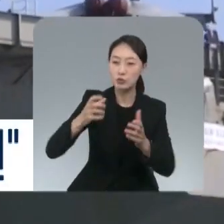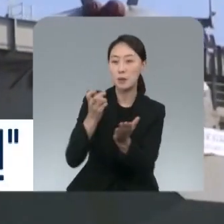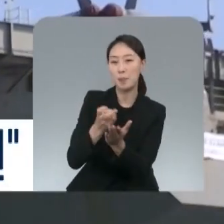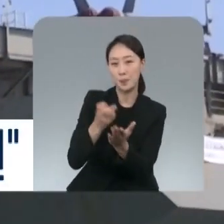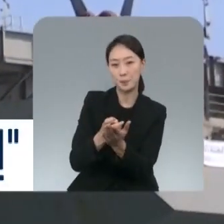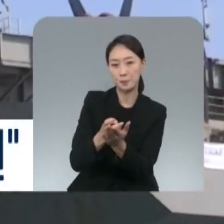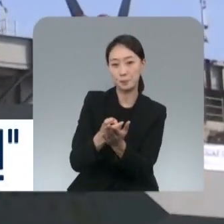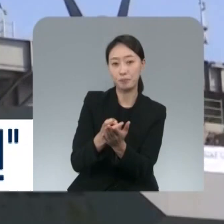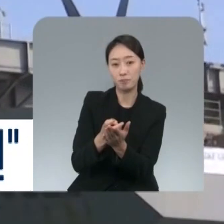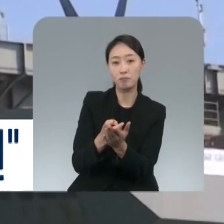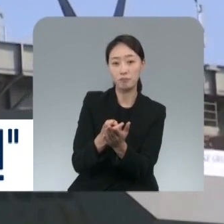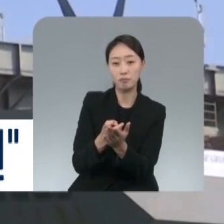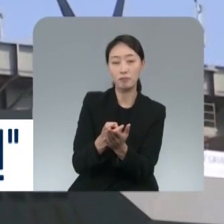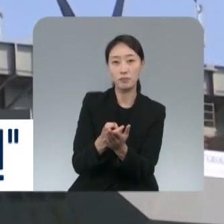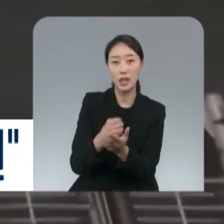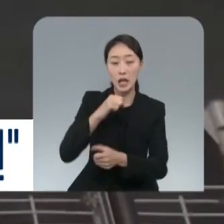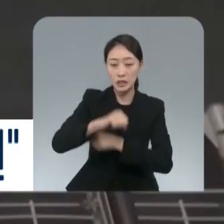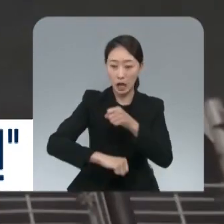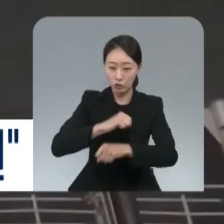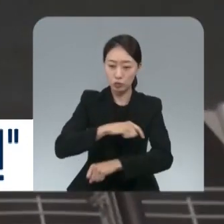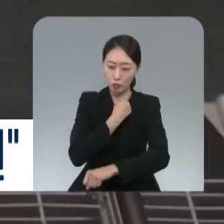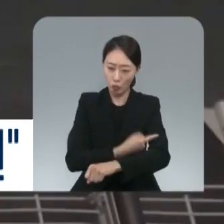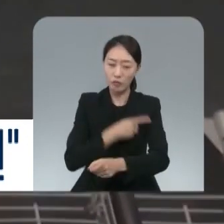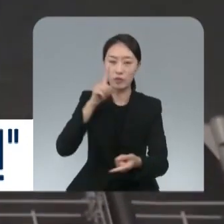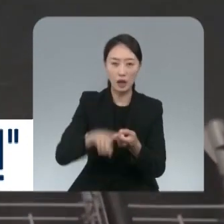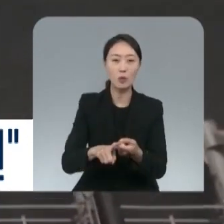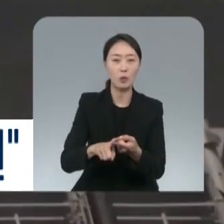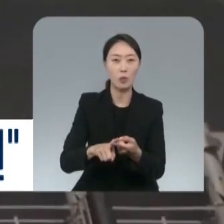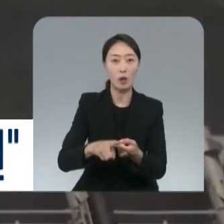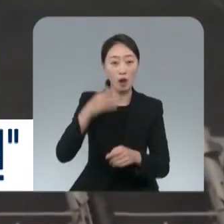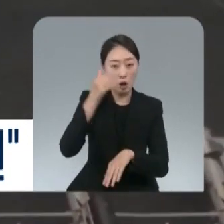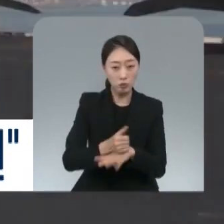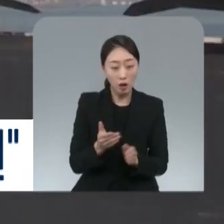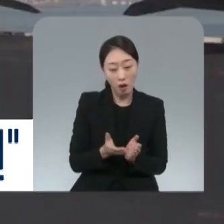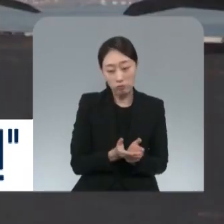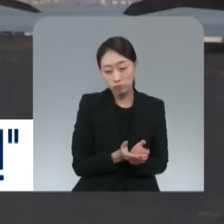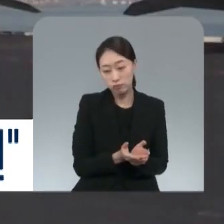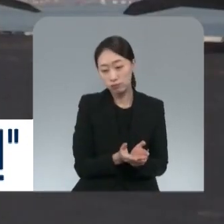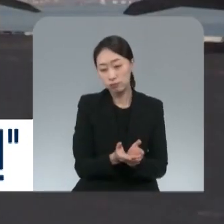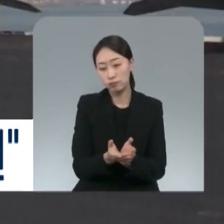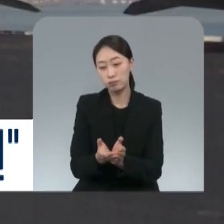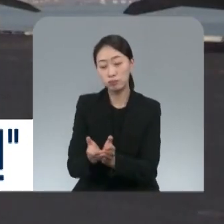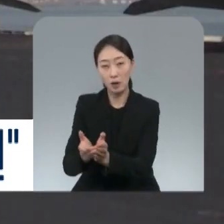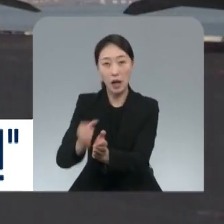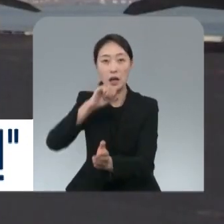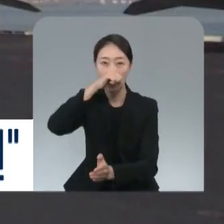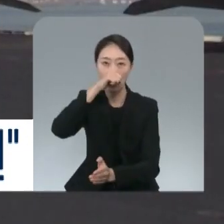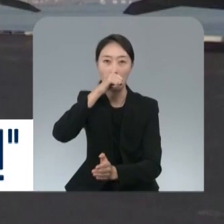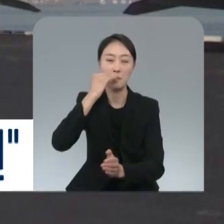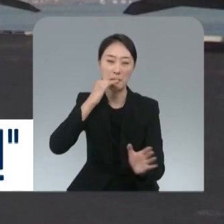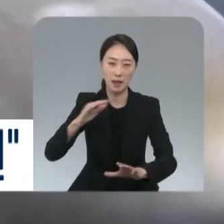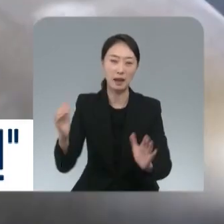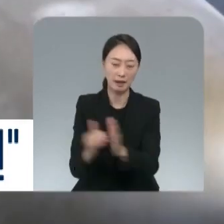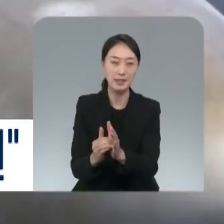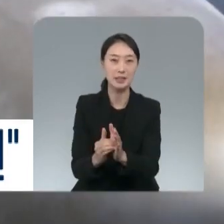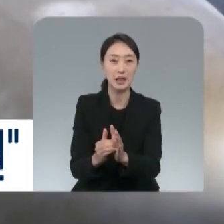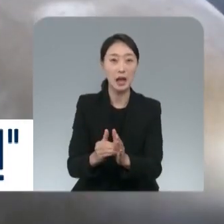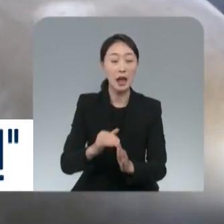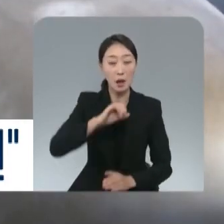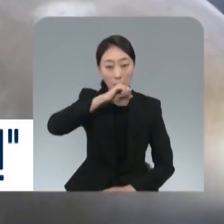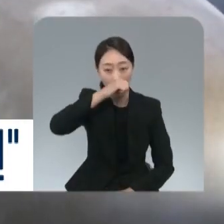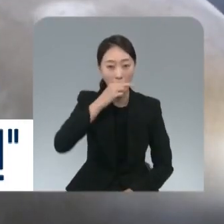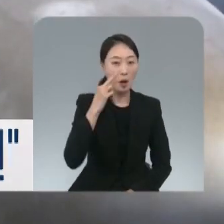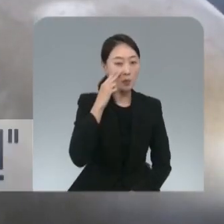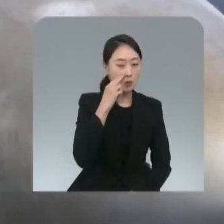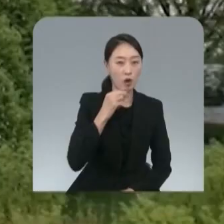항행 의 자유를 지키며 몇 주 내로 타이완 해협을 통과할 거고 타이완의 방위와 경제 를 지원하는 등 유대 도 강화 할